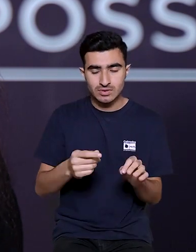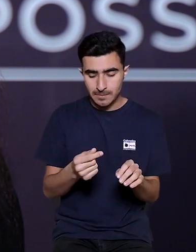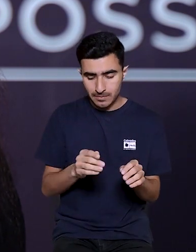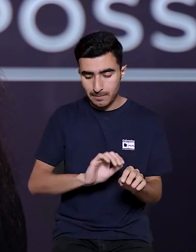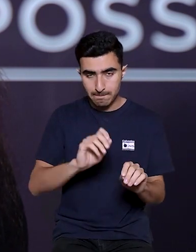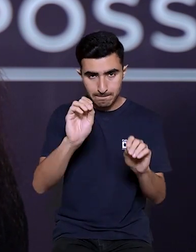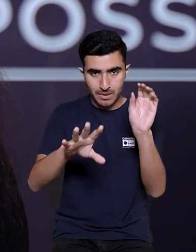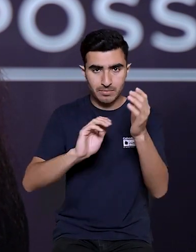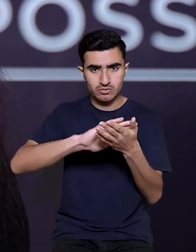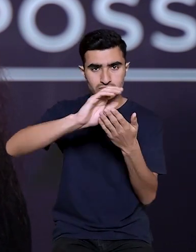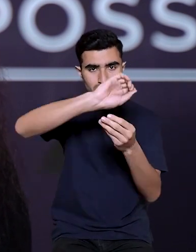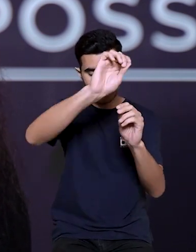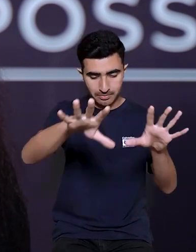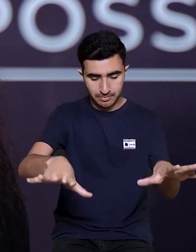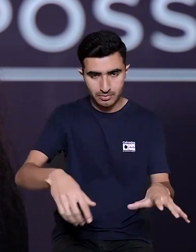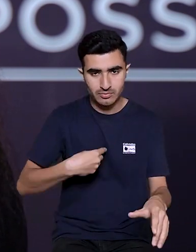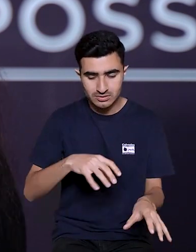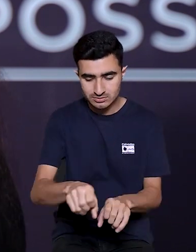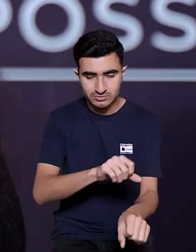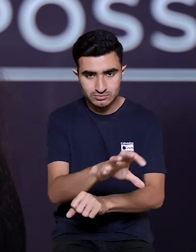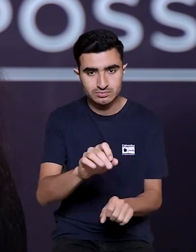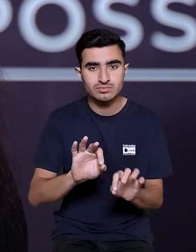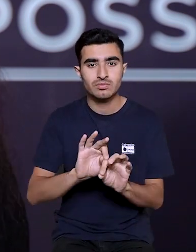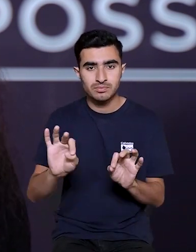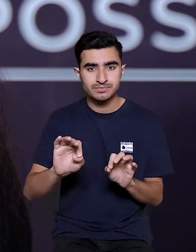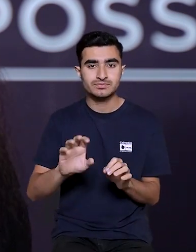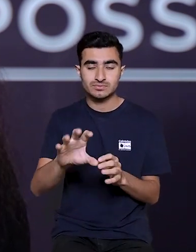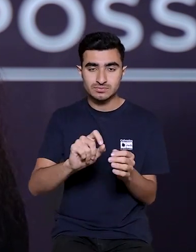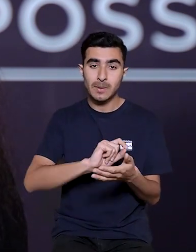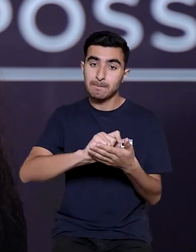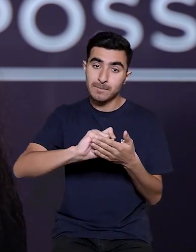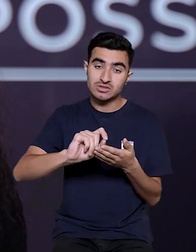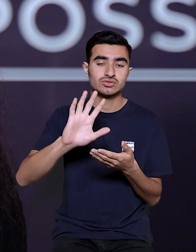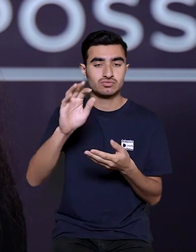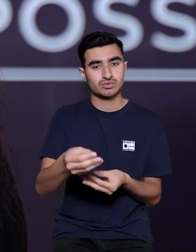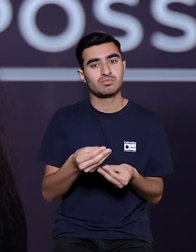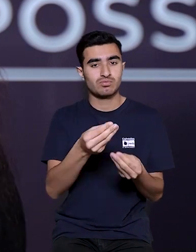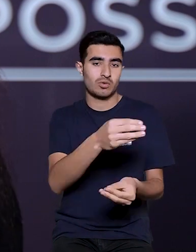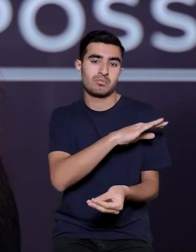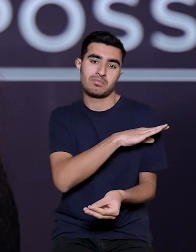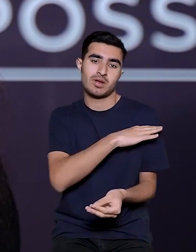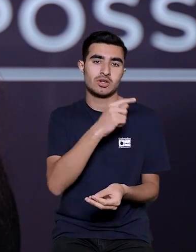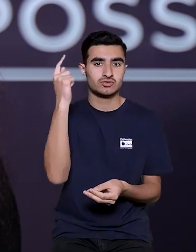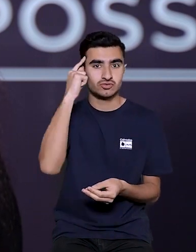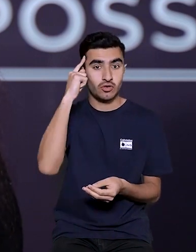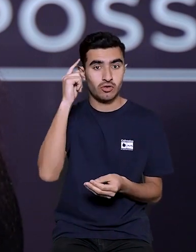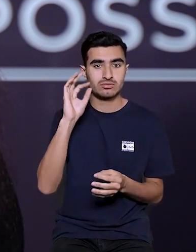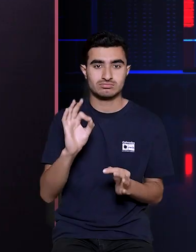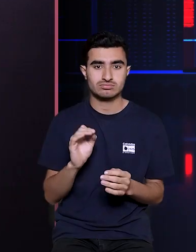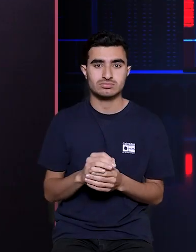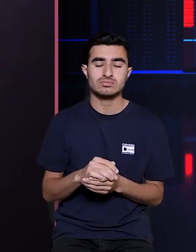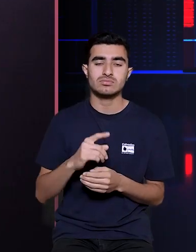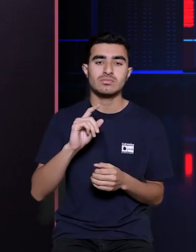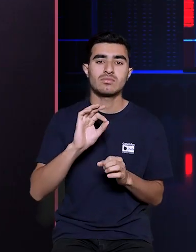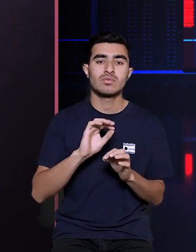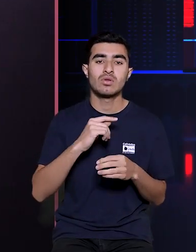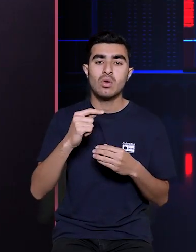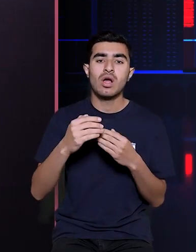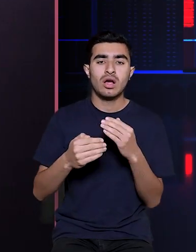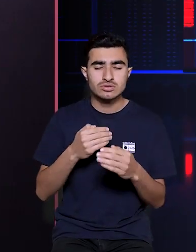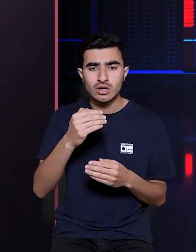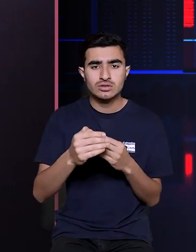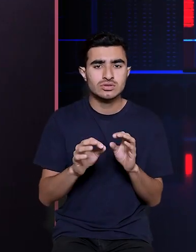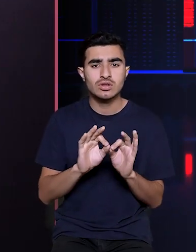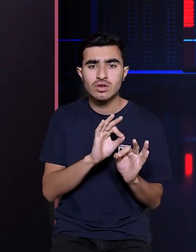पेंसिल के पैसे उठा लाऊंगा। ये कहानी उसकी माँ अपने खामिद को सुना रही थी और नौरीन सुन रही थी। कहानी आगे